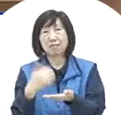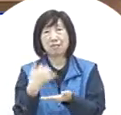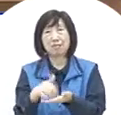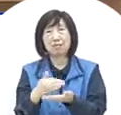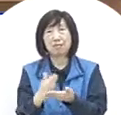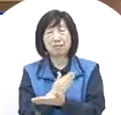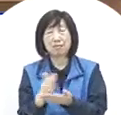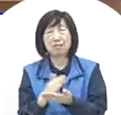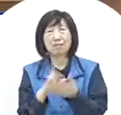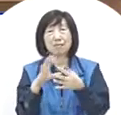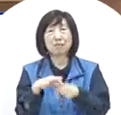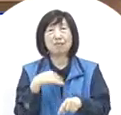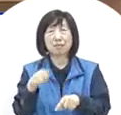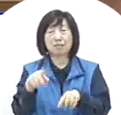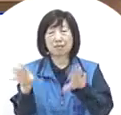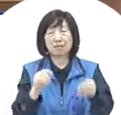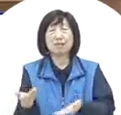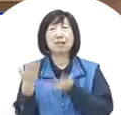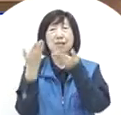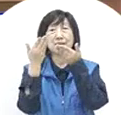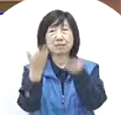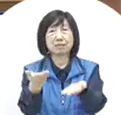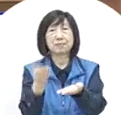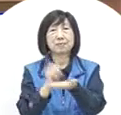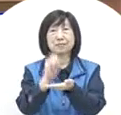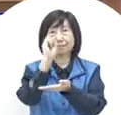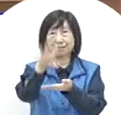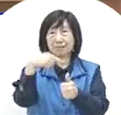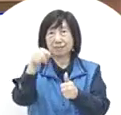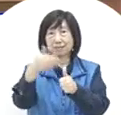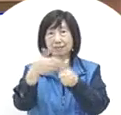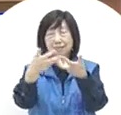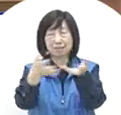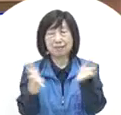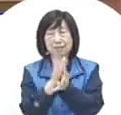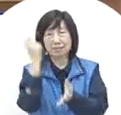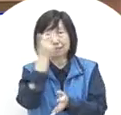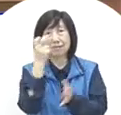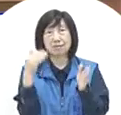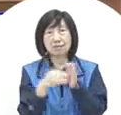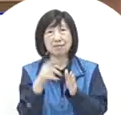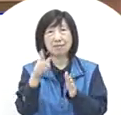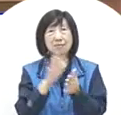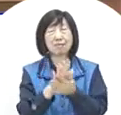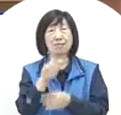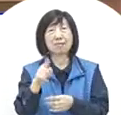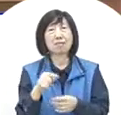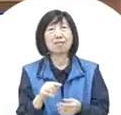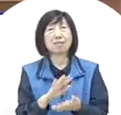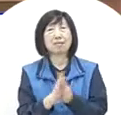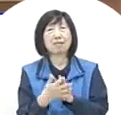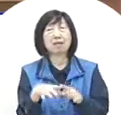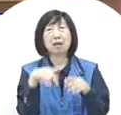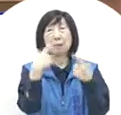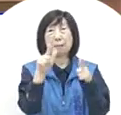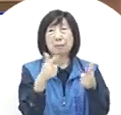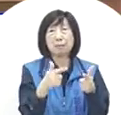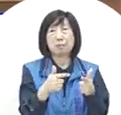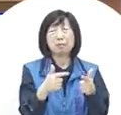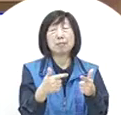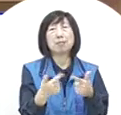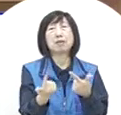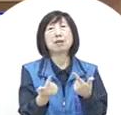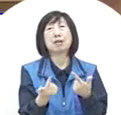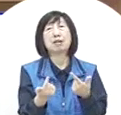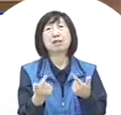们当我们把这个资料因为报到教育部以后，他有审查，最后他就变成不三不，就是那个非三非四。 没有，教育局